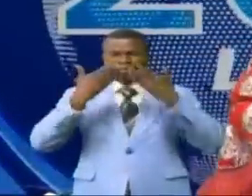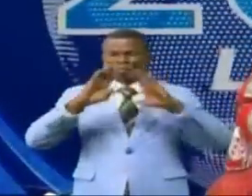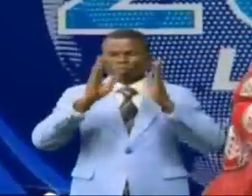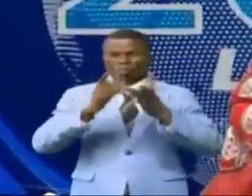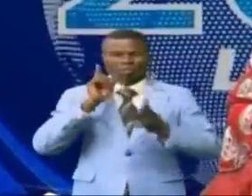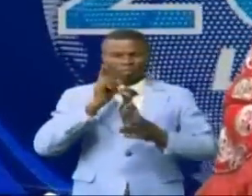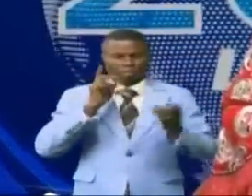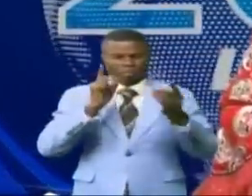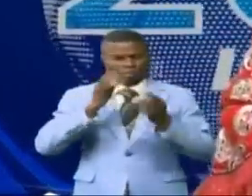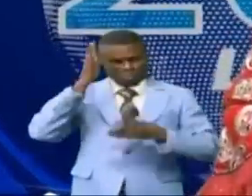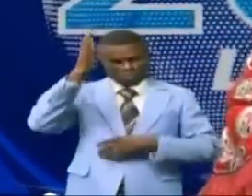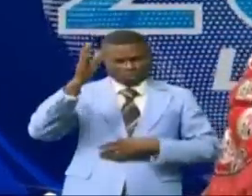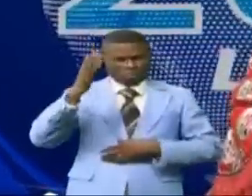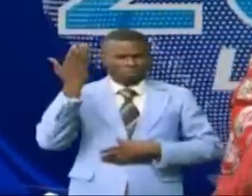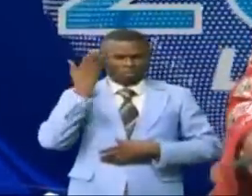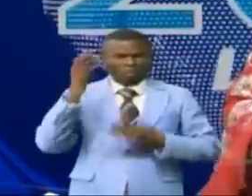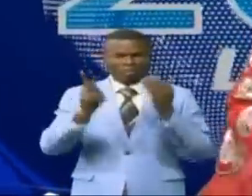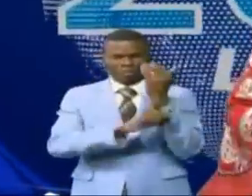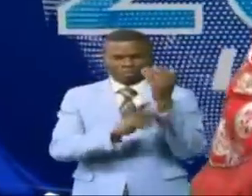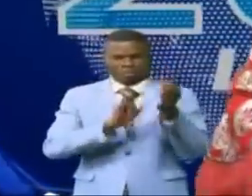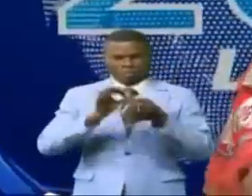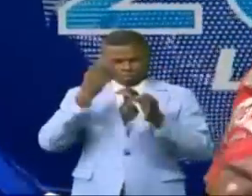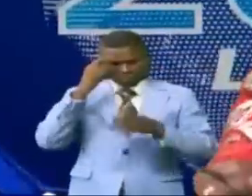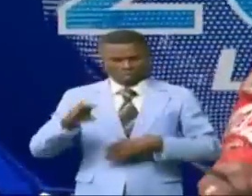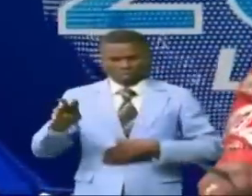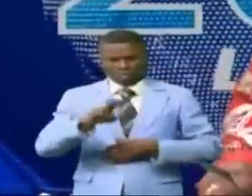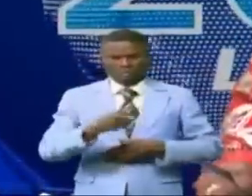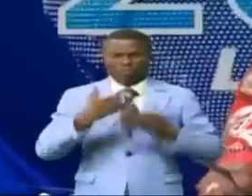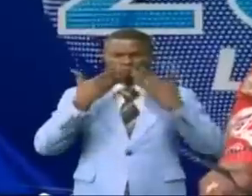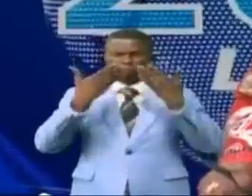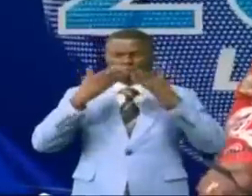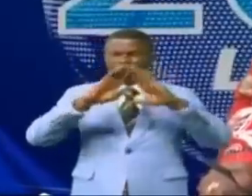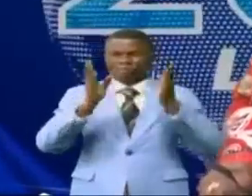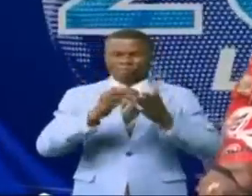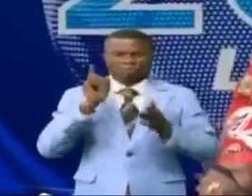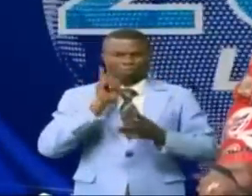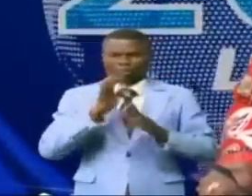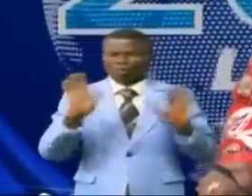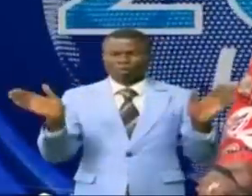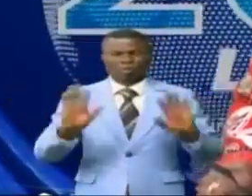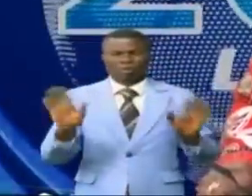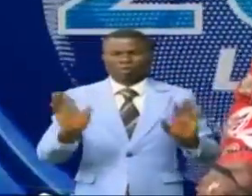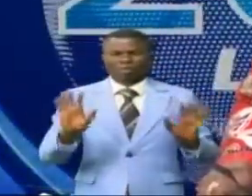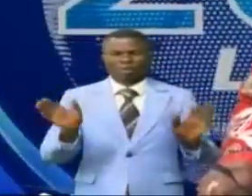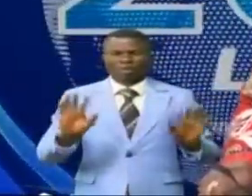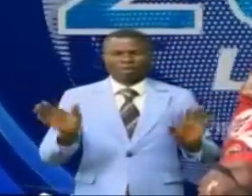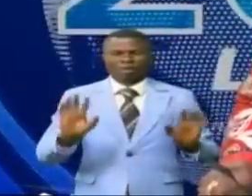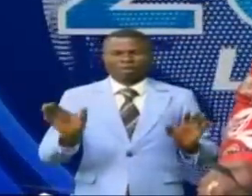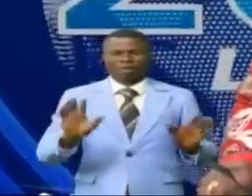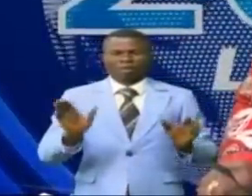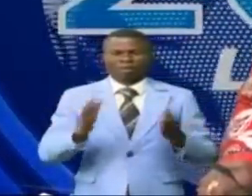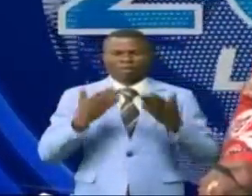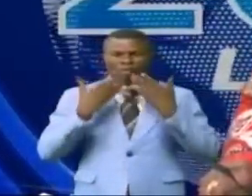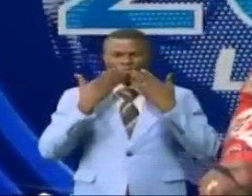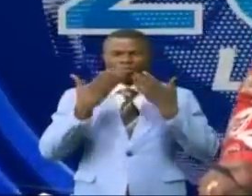23h. Mamie France Zaina, moi je vous reviens demain à 20h avec le même plaisir. Très bonne suite de programme sur